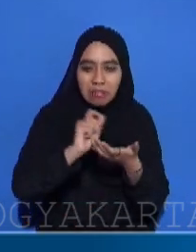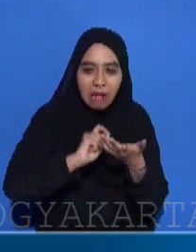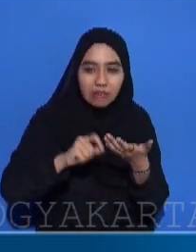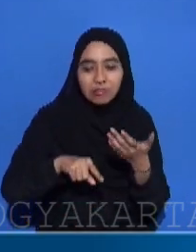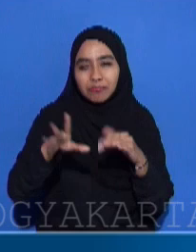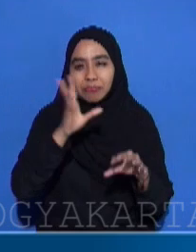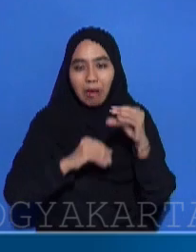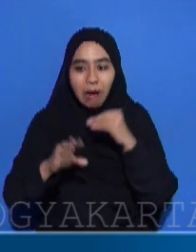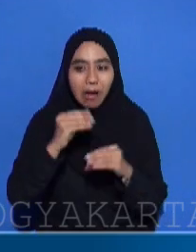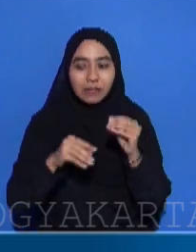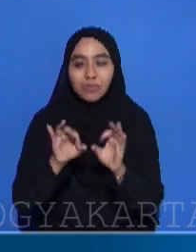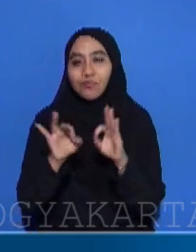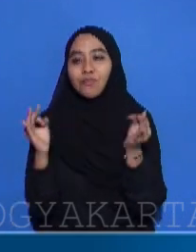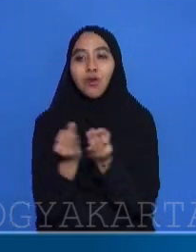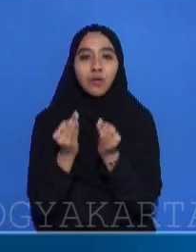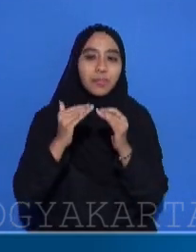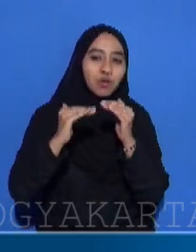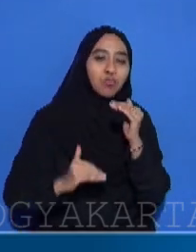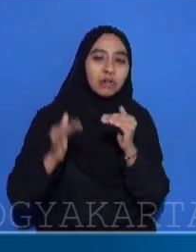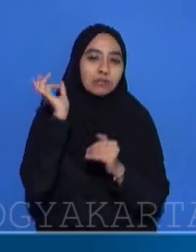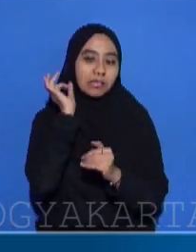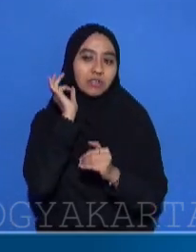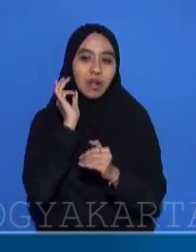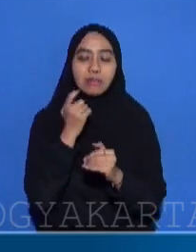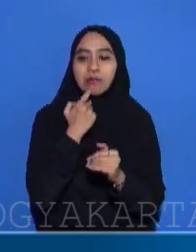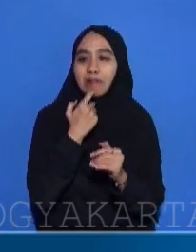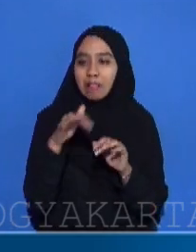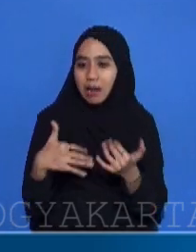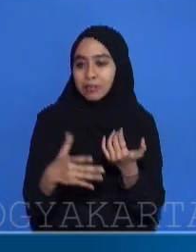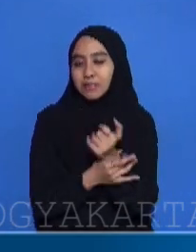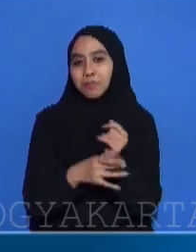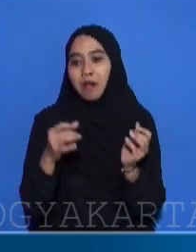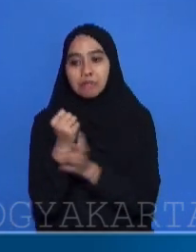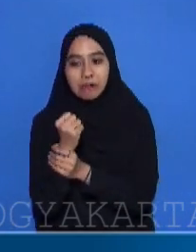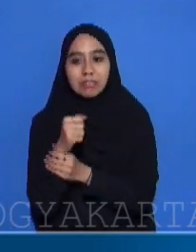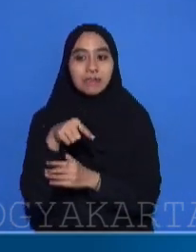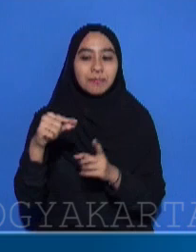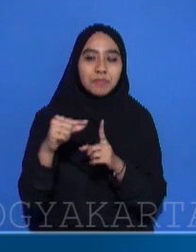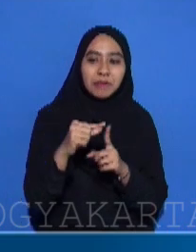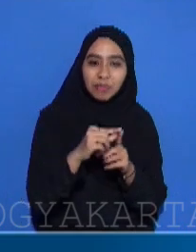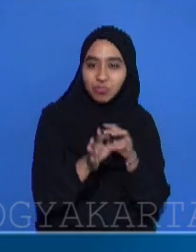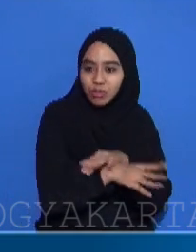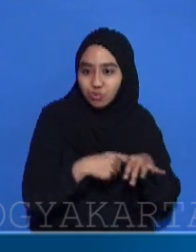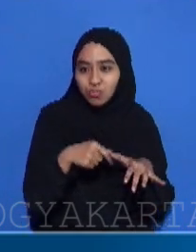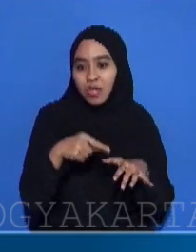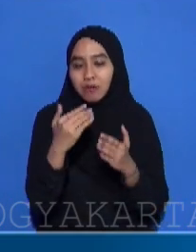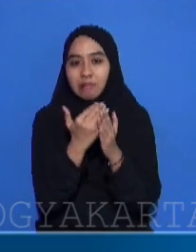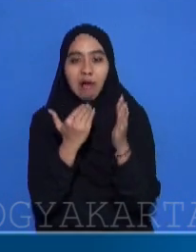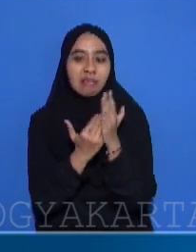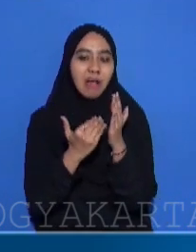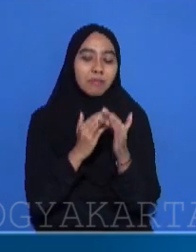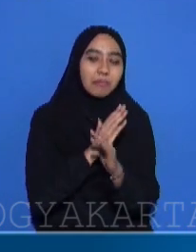forum ini turut membantu pengurangan Riko tinggi terkait kejahatan cyber seperti fishing pencurian data dan pelanggaran keuangan